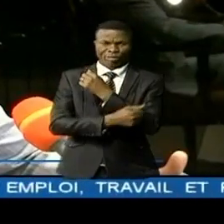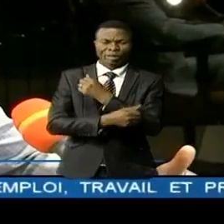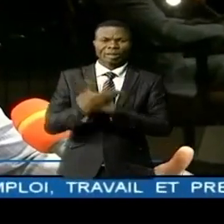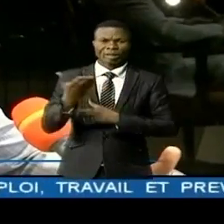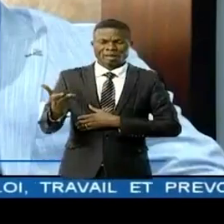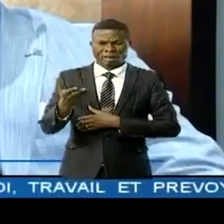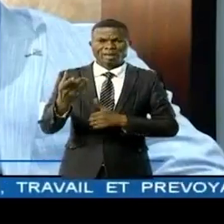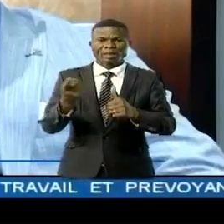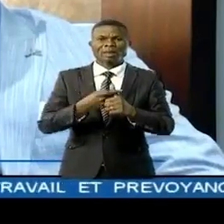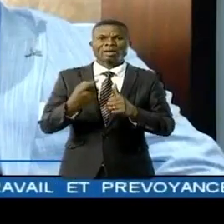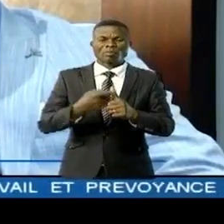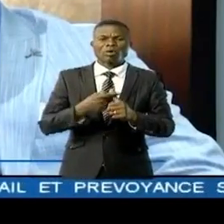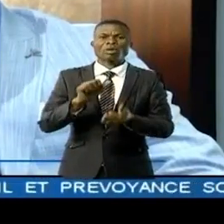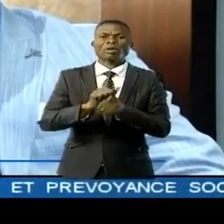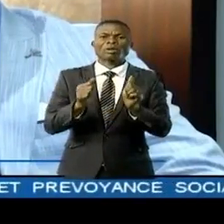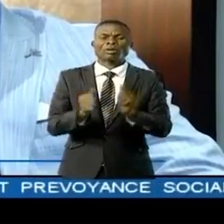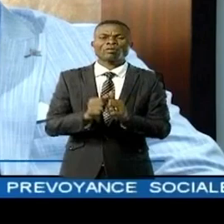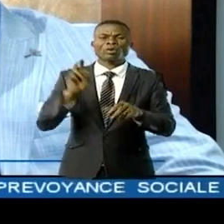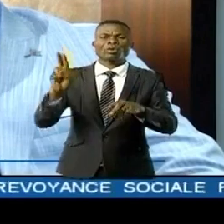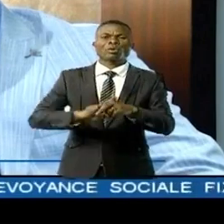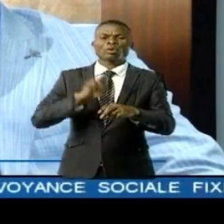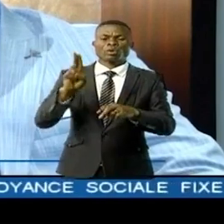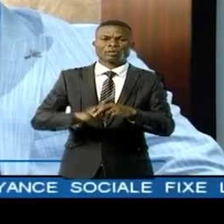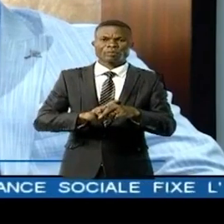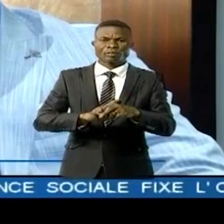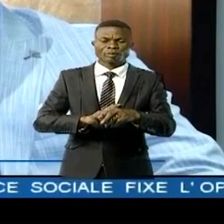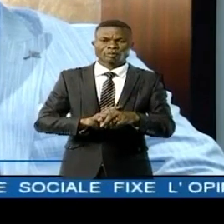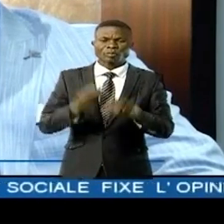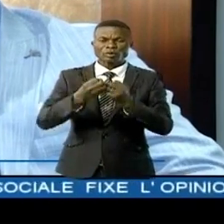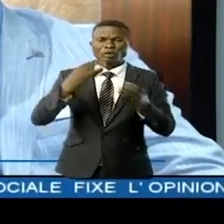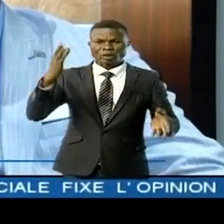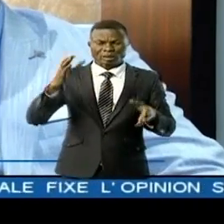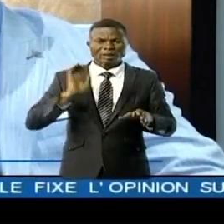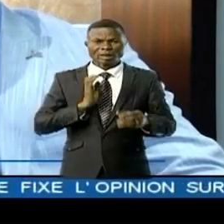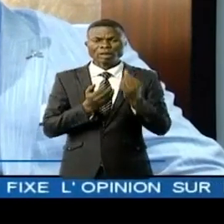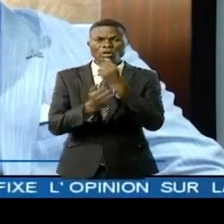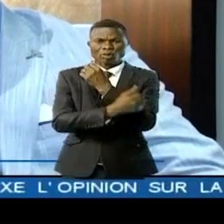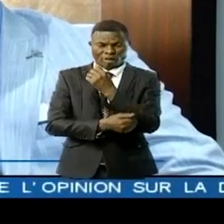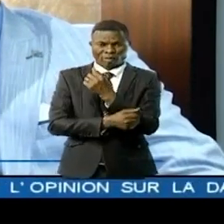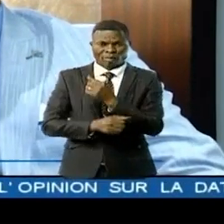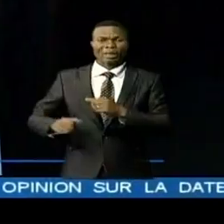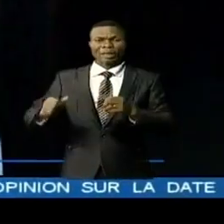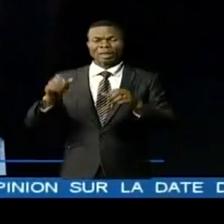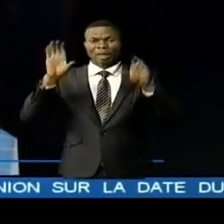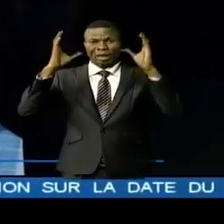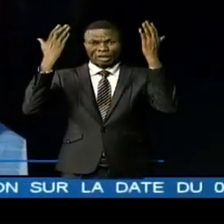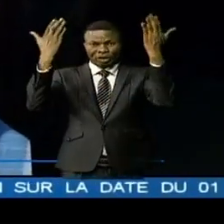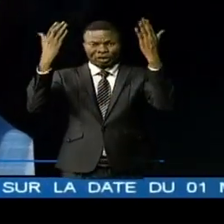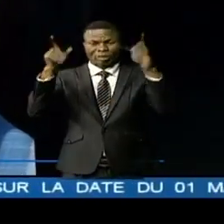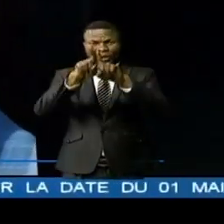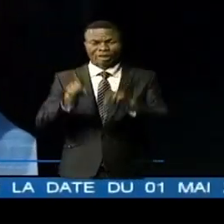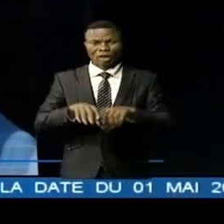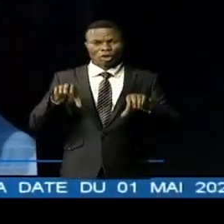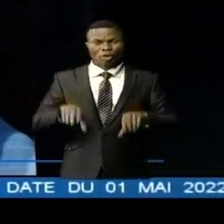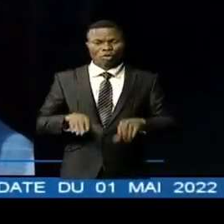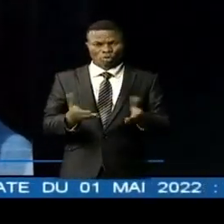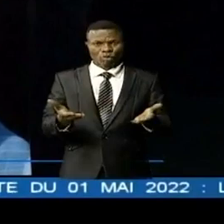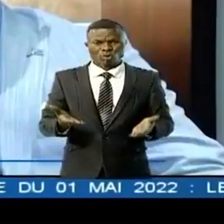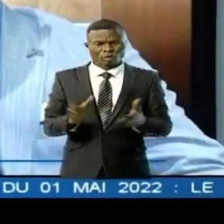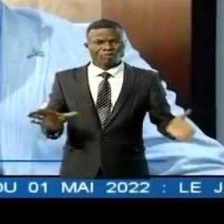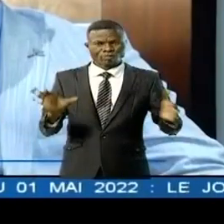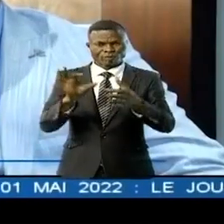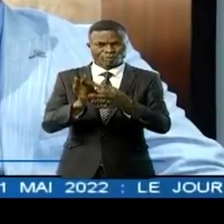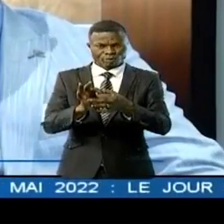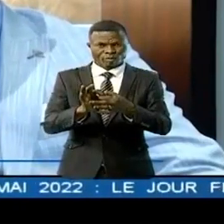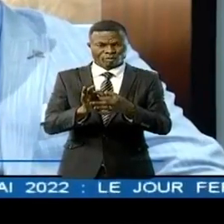Il s'agit d'utiliser les richesses que nous avons de part et d'autre en Zambie et au Congo, et donc